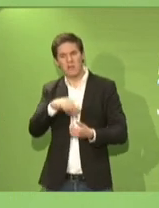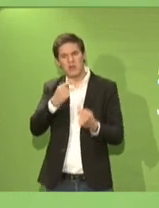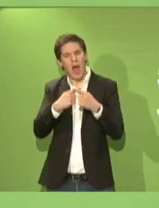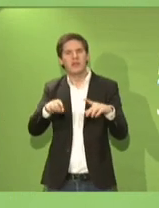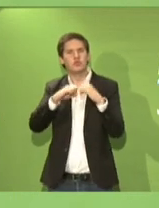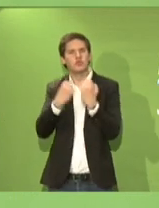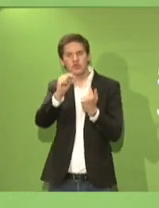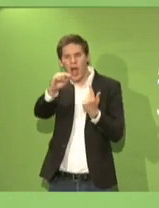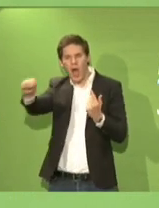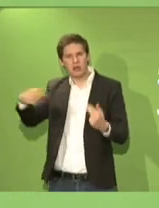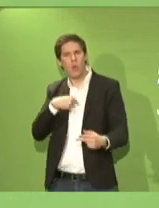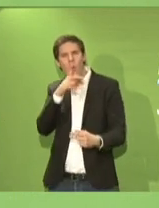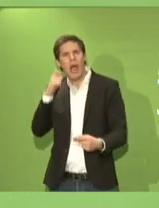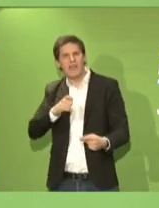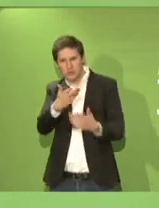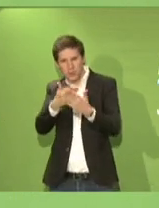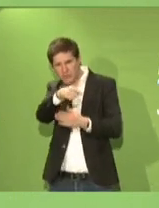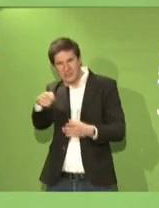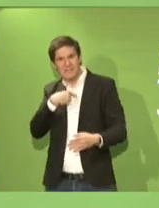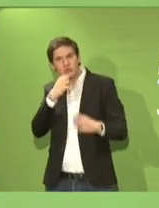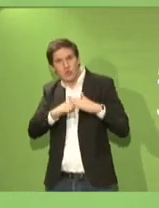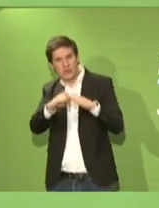wollen, wie die Ukraine, liebe Freundinnen und Freunde.